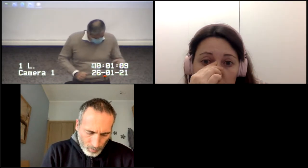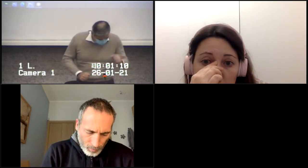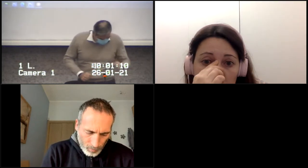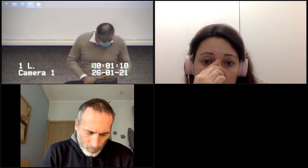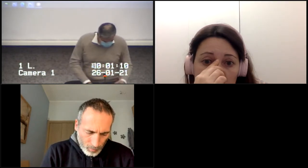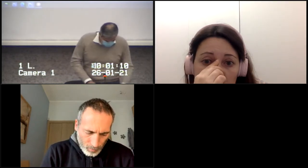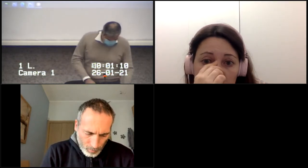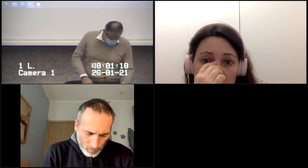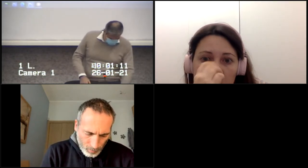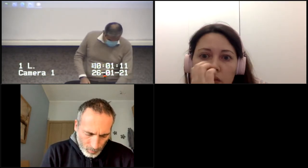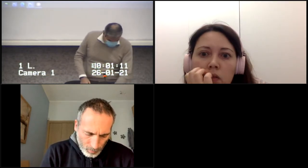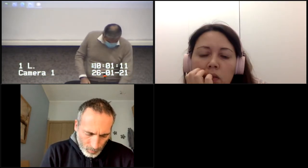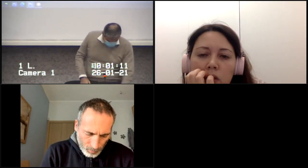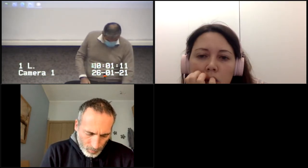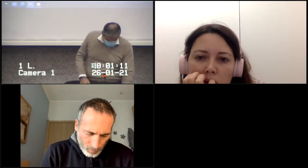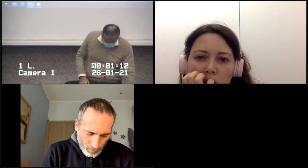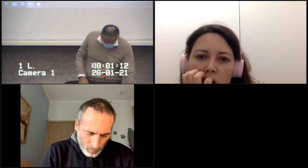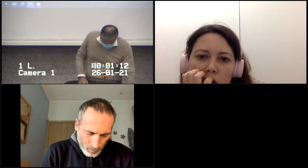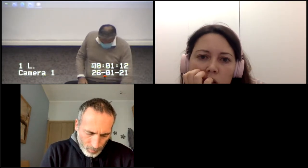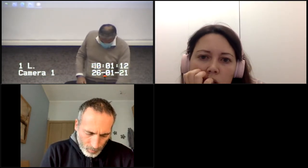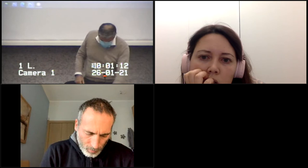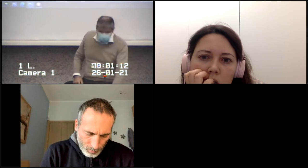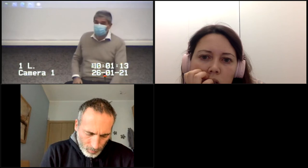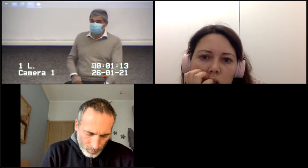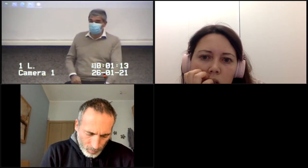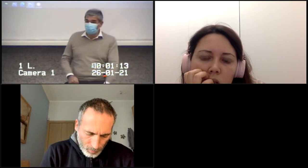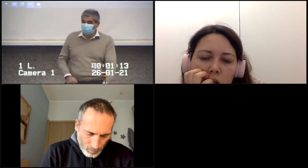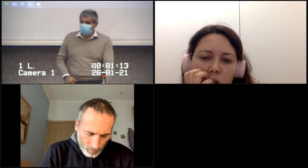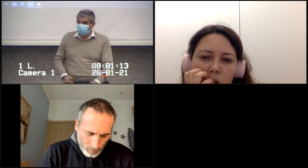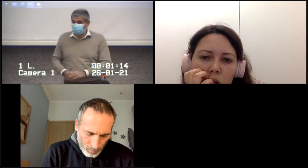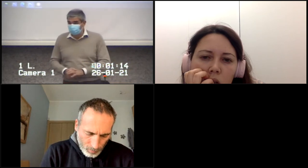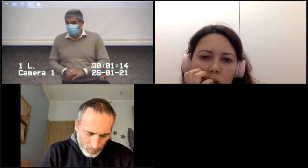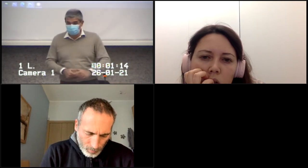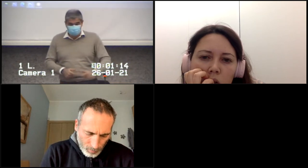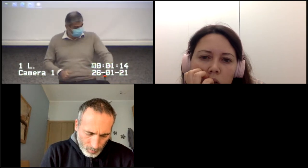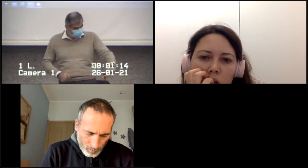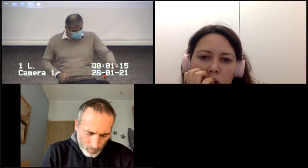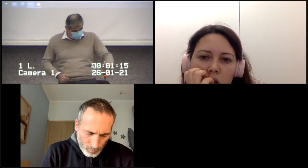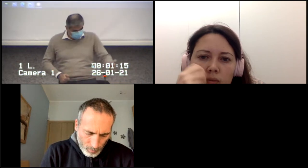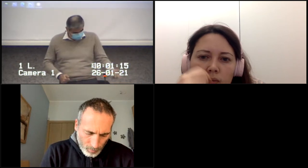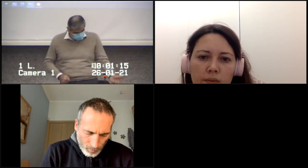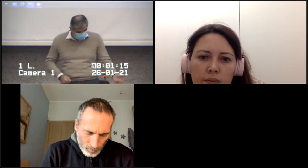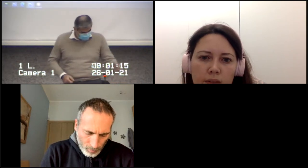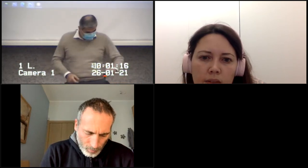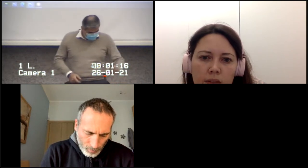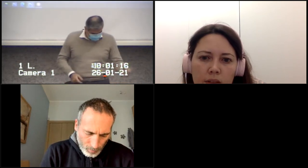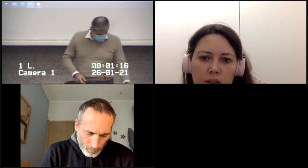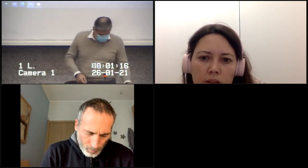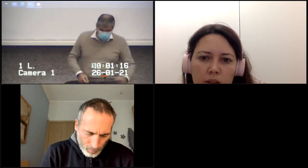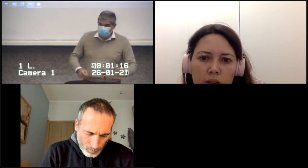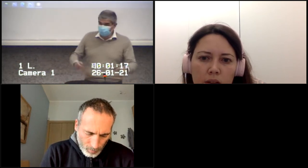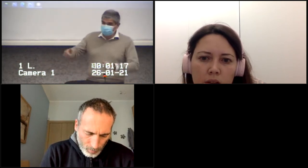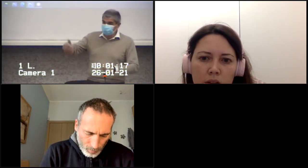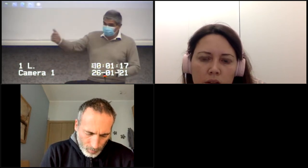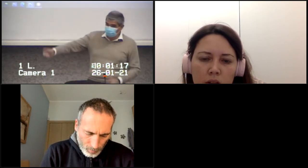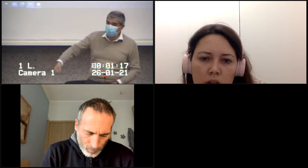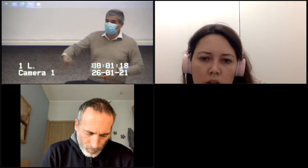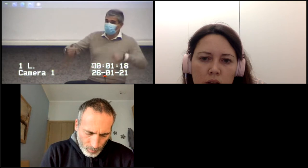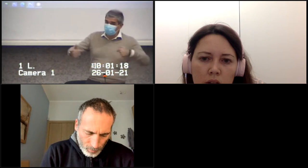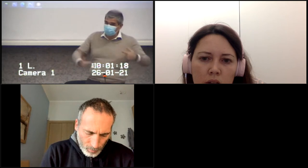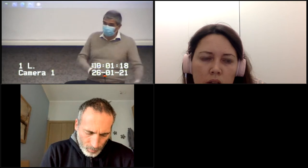con questa incidenza. Se andate a vedere poi nel computo c'è tutta la tabella allegata dagli uffici dove abbiamo fatto gli indici OMI in